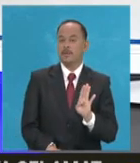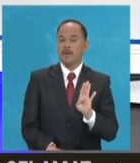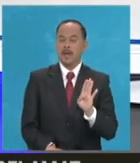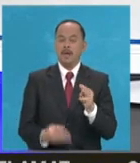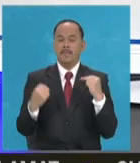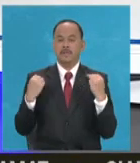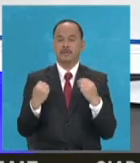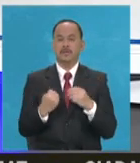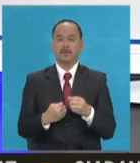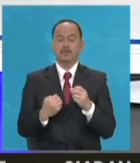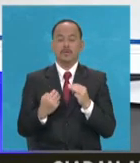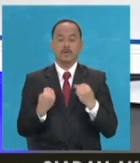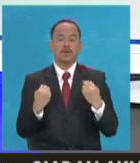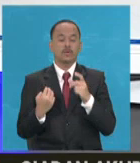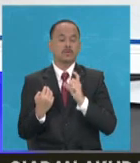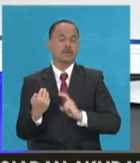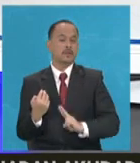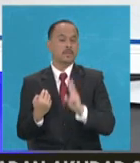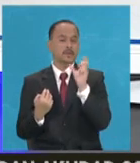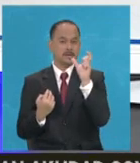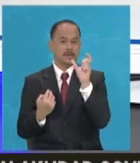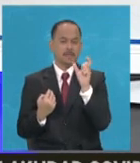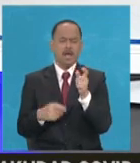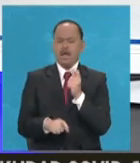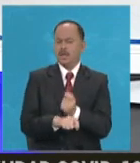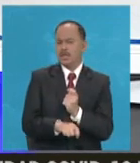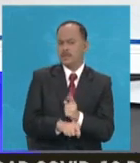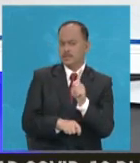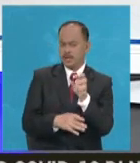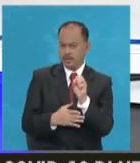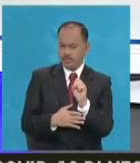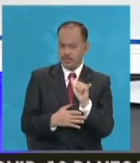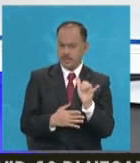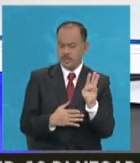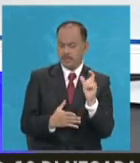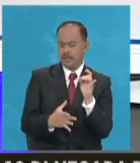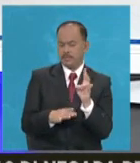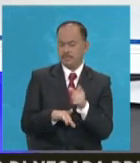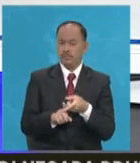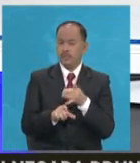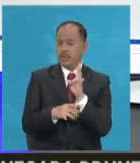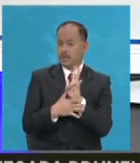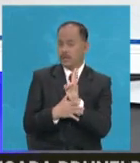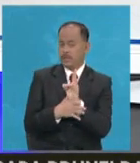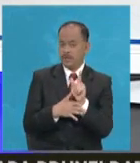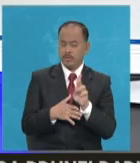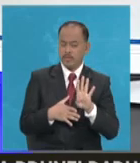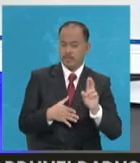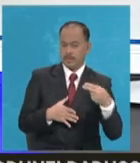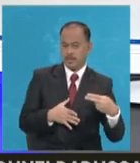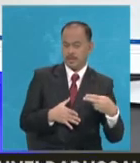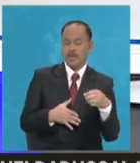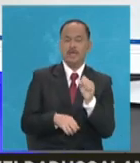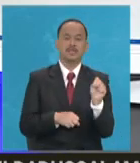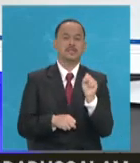majelis agama Islam memaklumkan bahwa ketetapan suatu syakban 1444 Hijriah jatuh pada